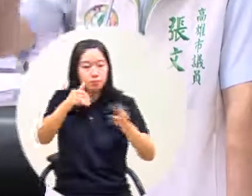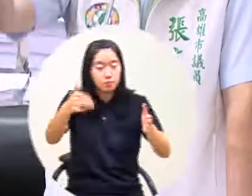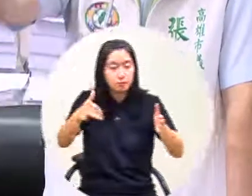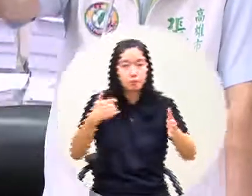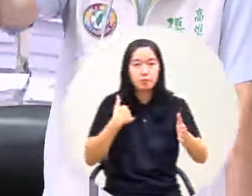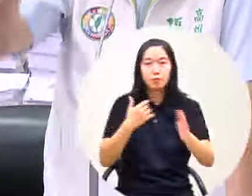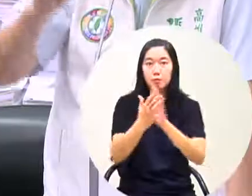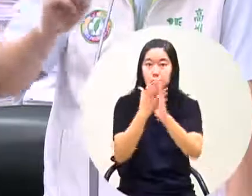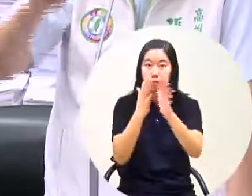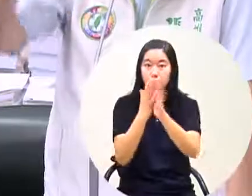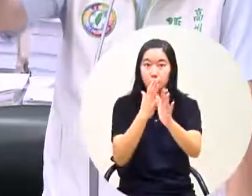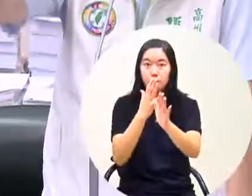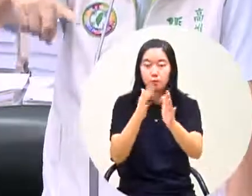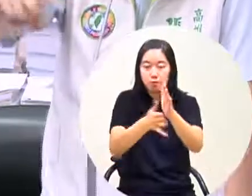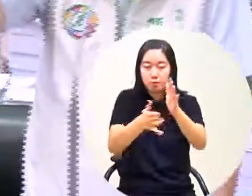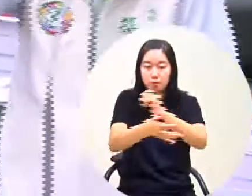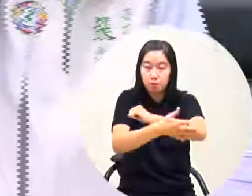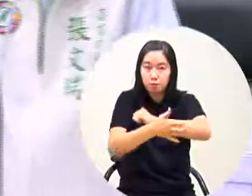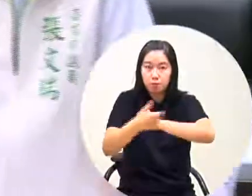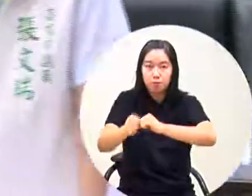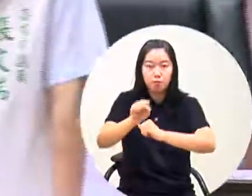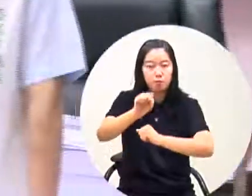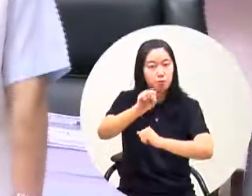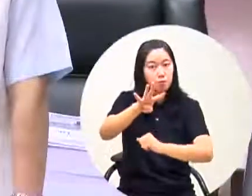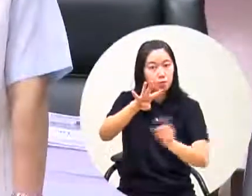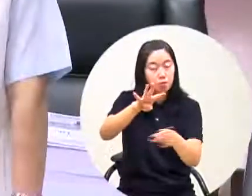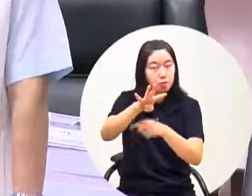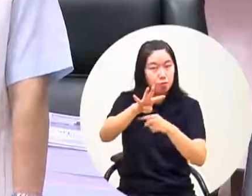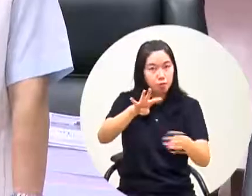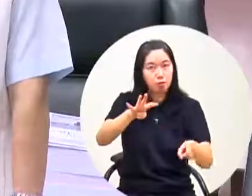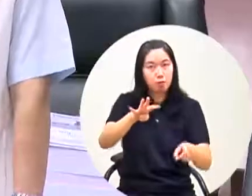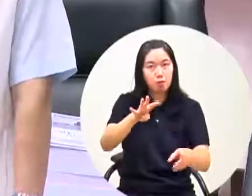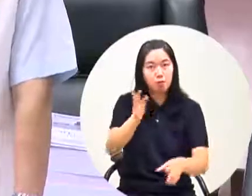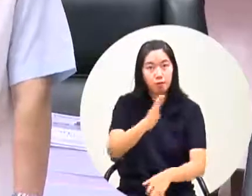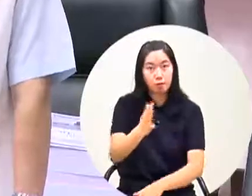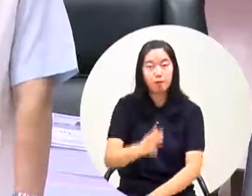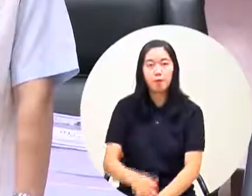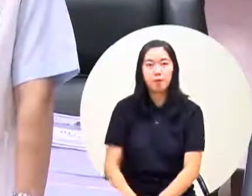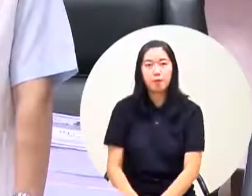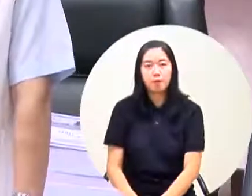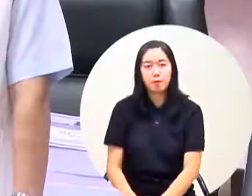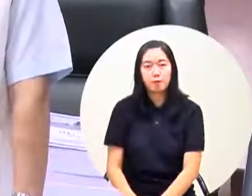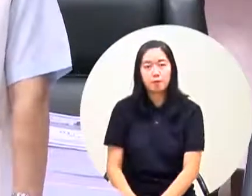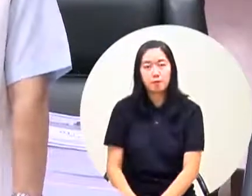员吼，是400人为一个，差不多有一个清洁队员啦吼。我是